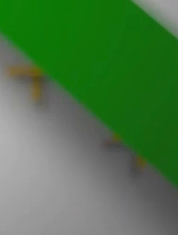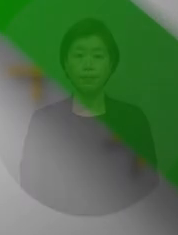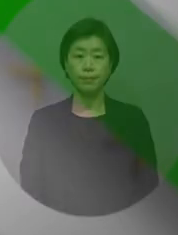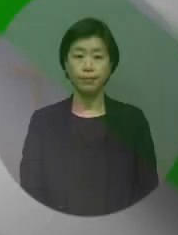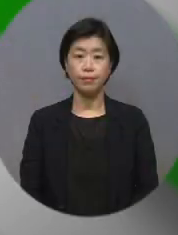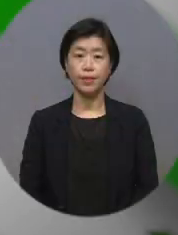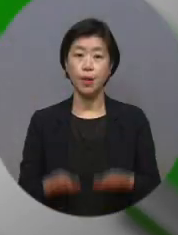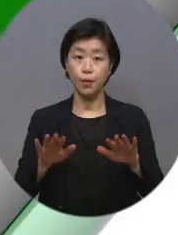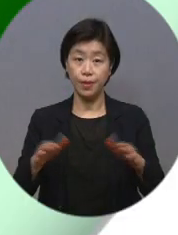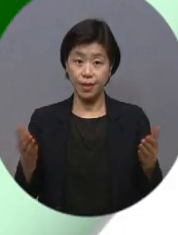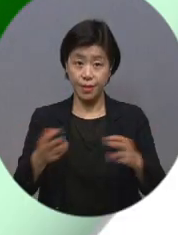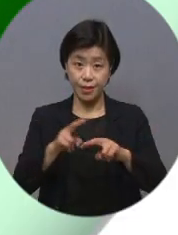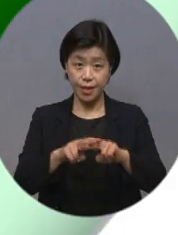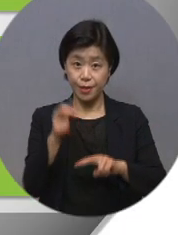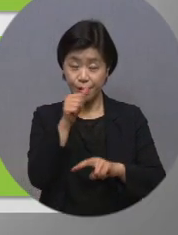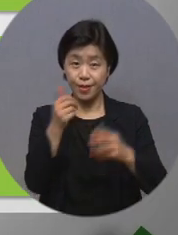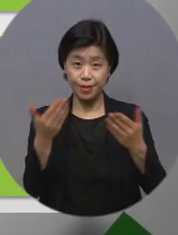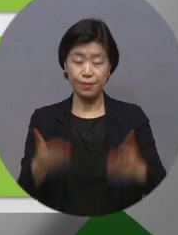오늘의 취업 정보입니다.